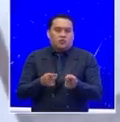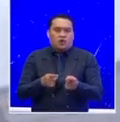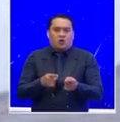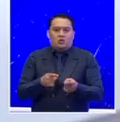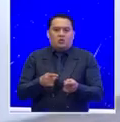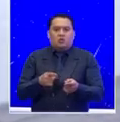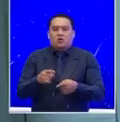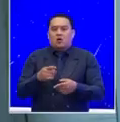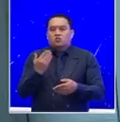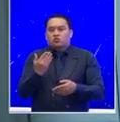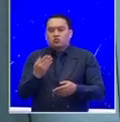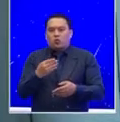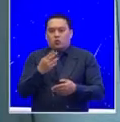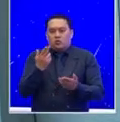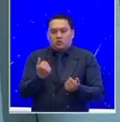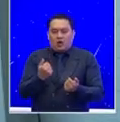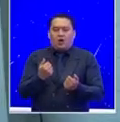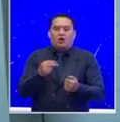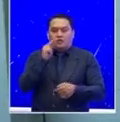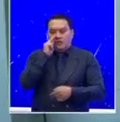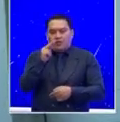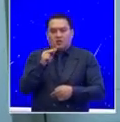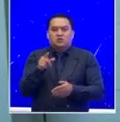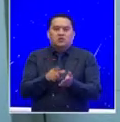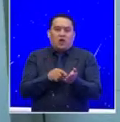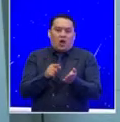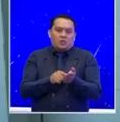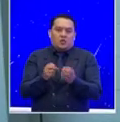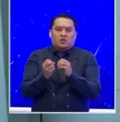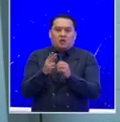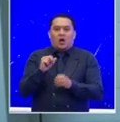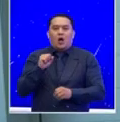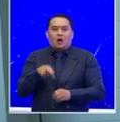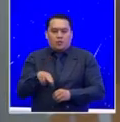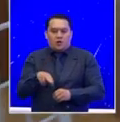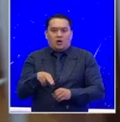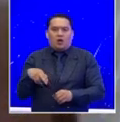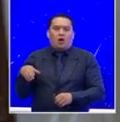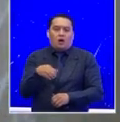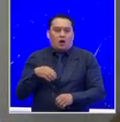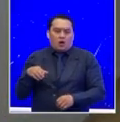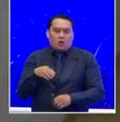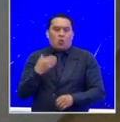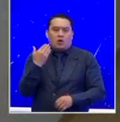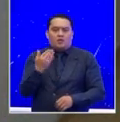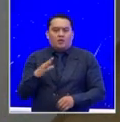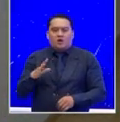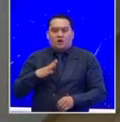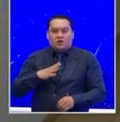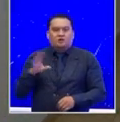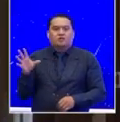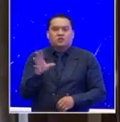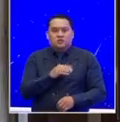недобрых намерениях, а также посетовал, что запись была сделана им 13 апреля, причем в состоянии алкогольного